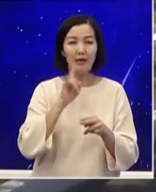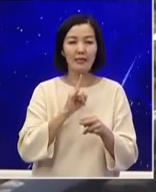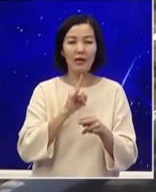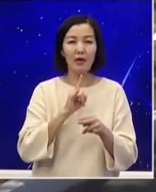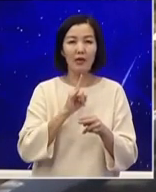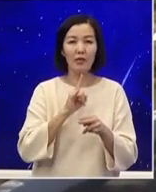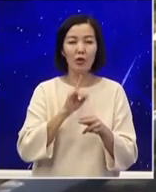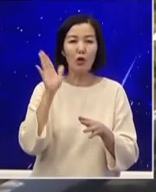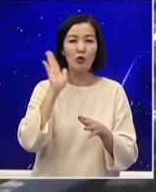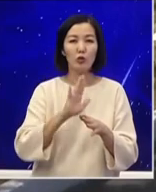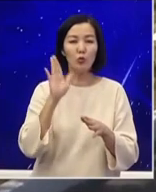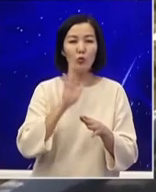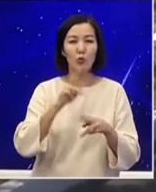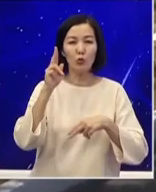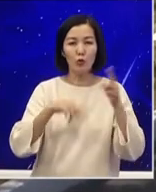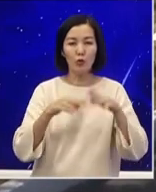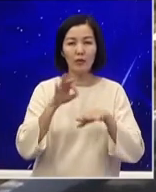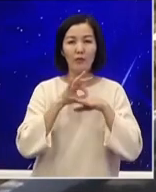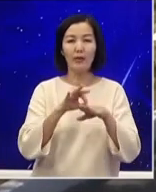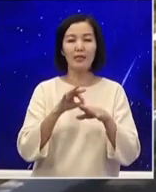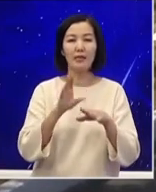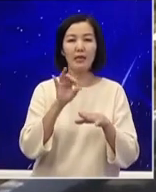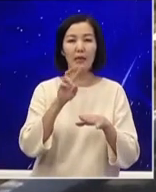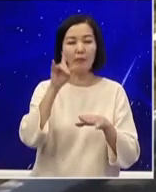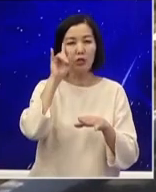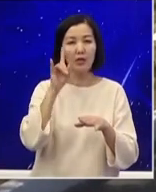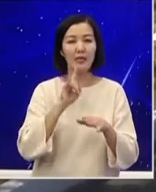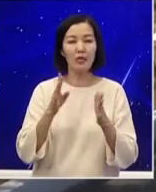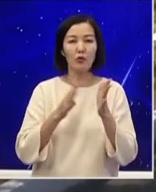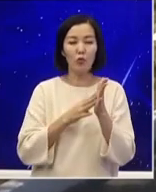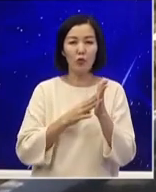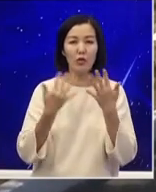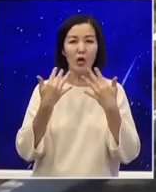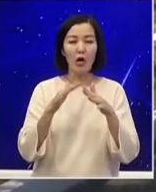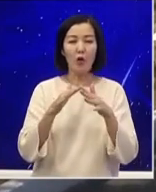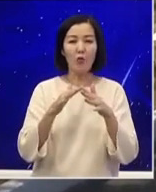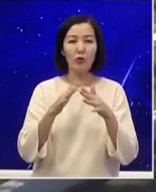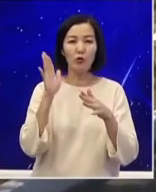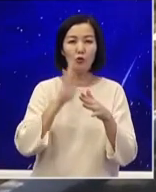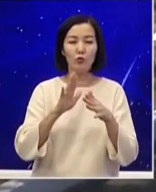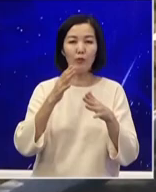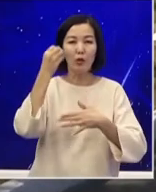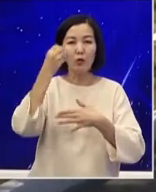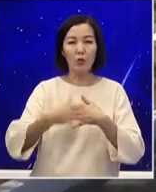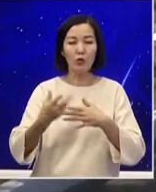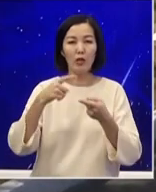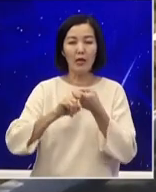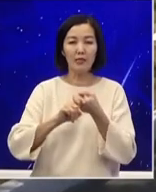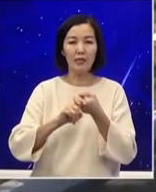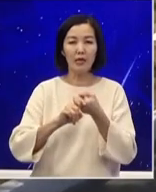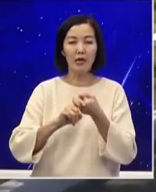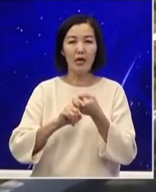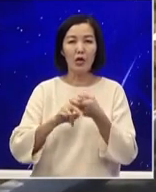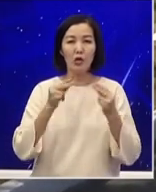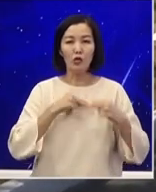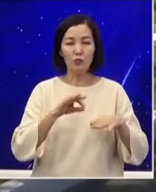басталды. Жоба бойынша Еңбекші Қазақ аудан 9 елді мекен топтық су құбырына қосылу қарастырылған.